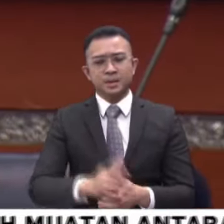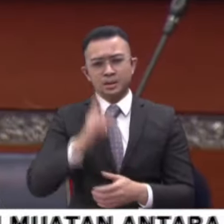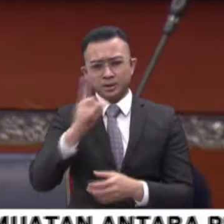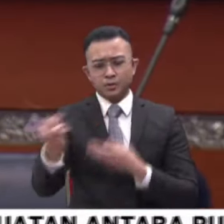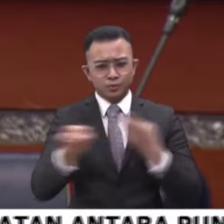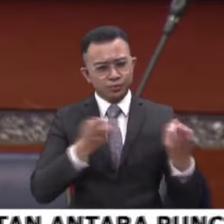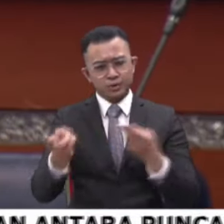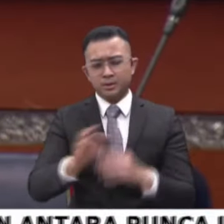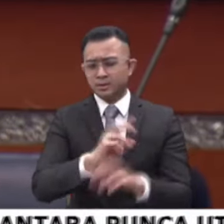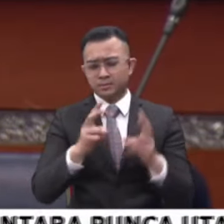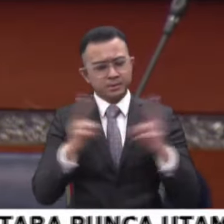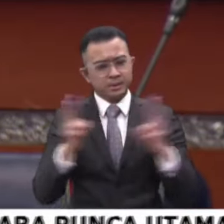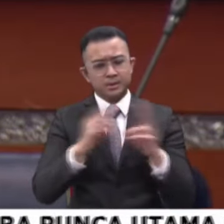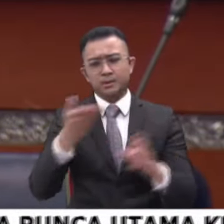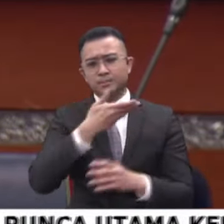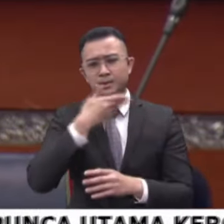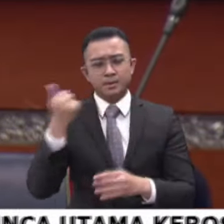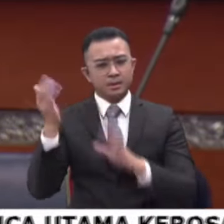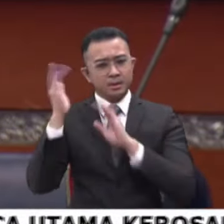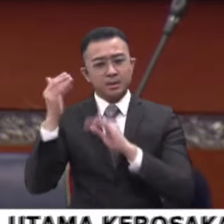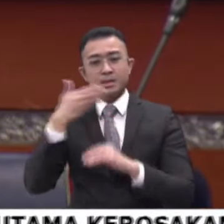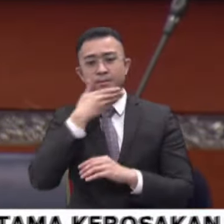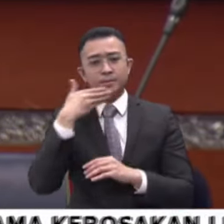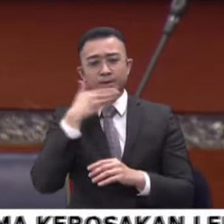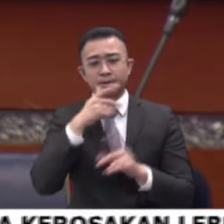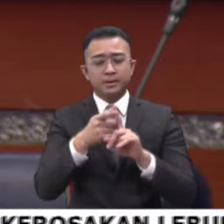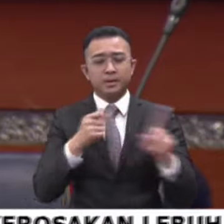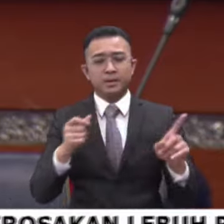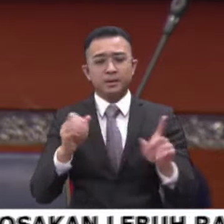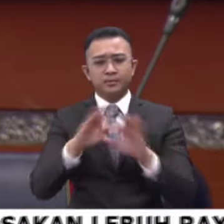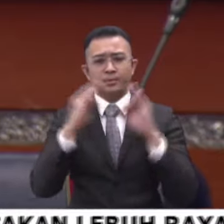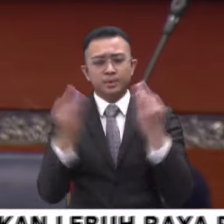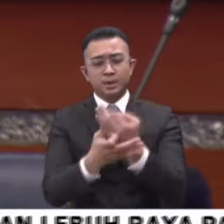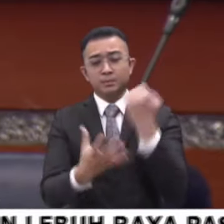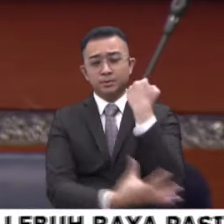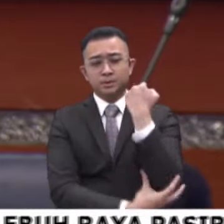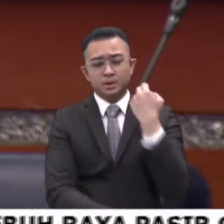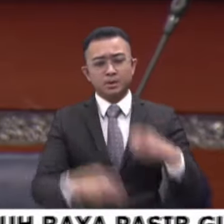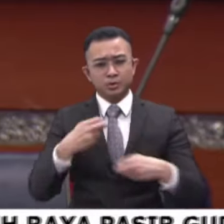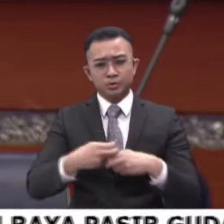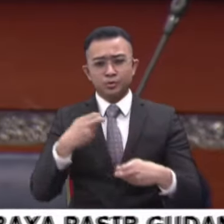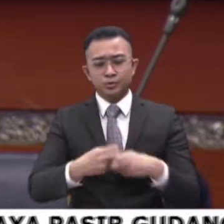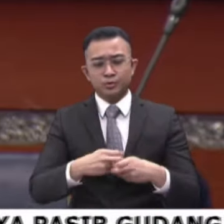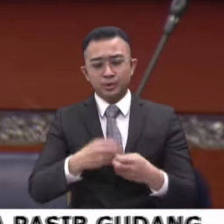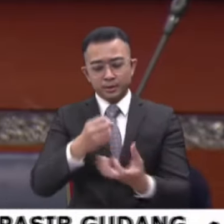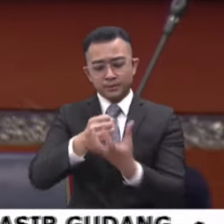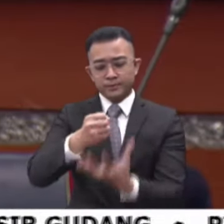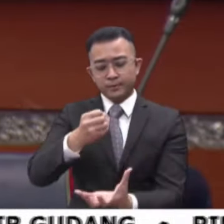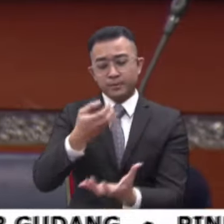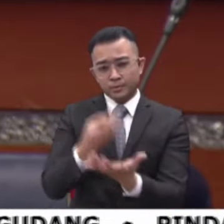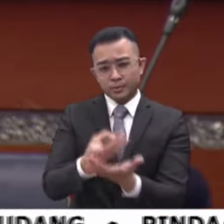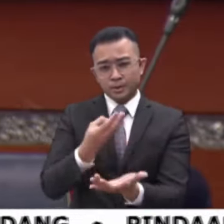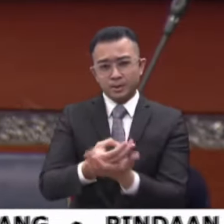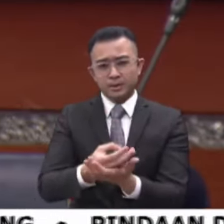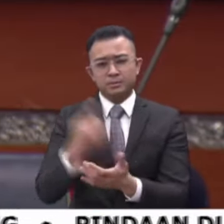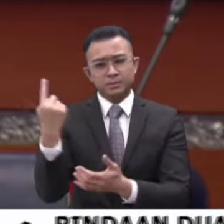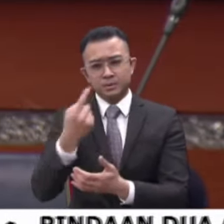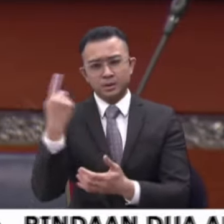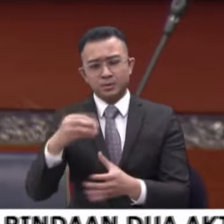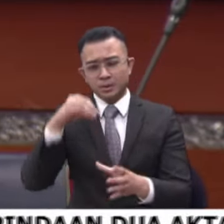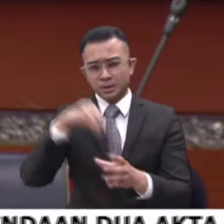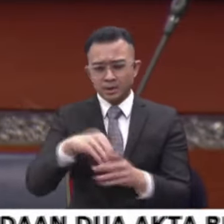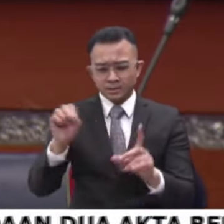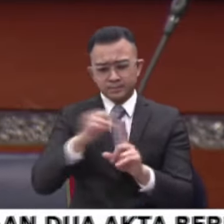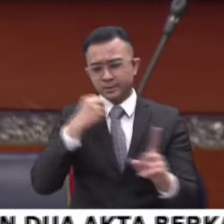ia satu usaha yang baik ya supaya belia daripada keluarga susah yang mana kehidupan mereka, pendapatan keluarga mereka sentiasa